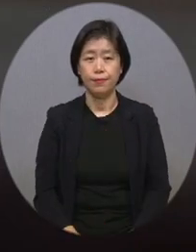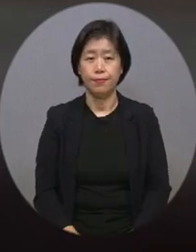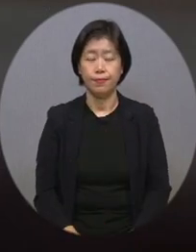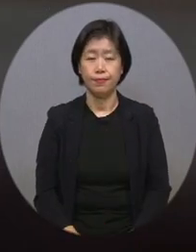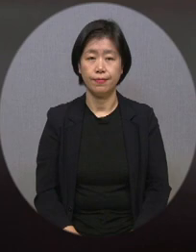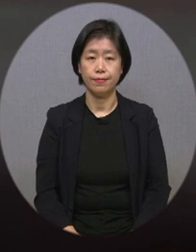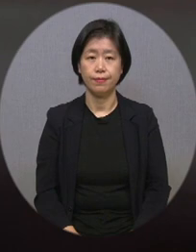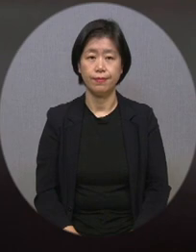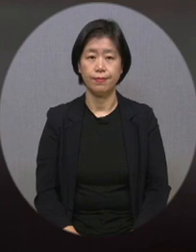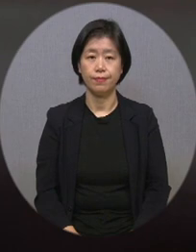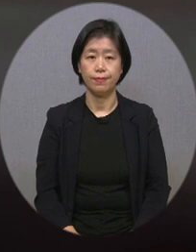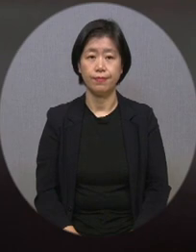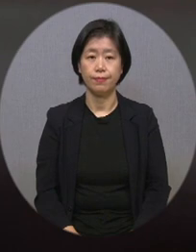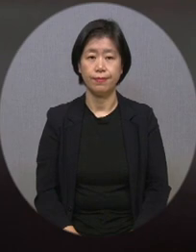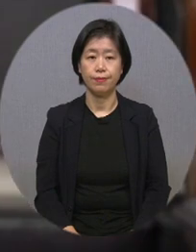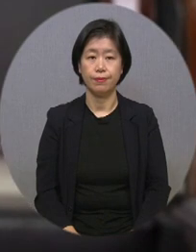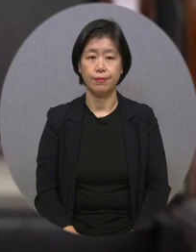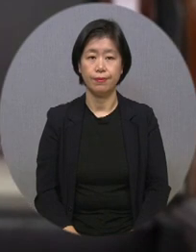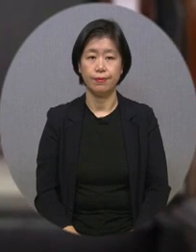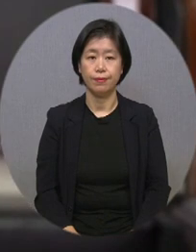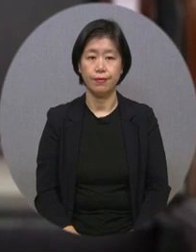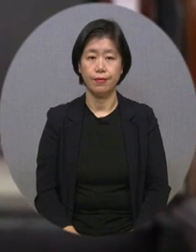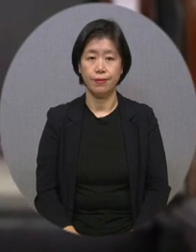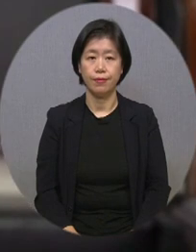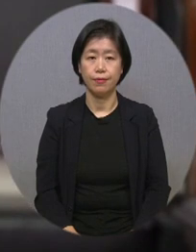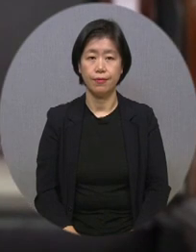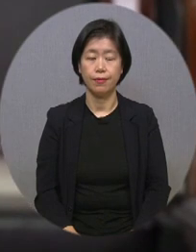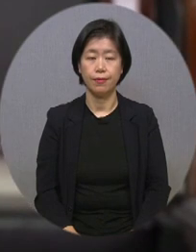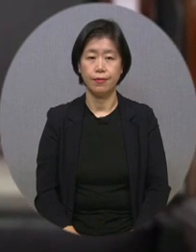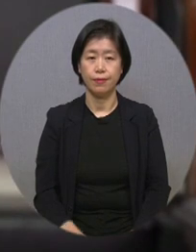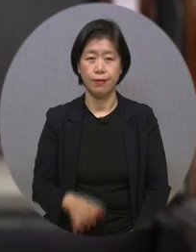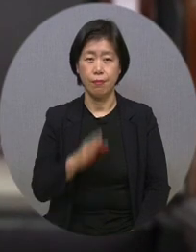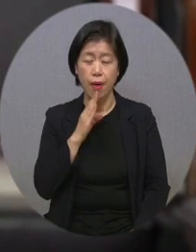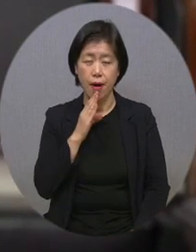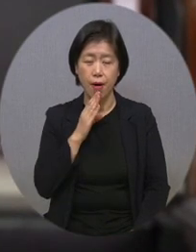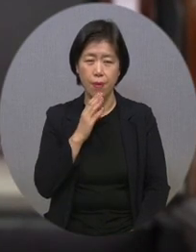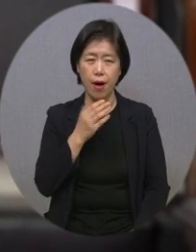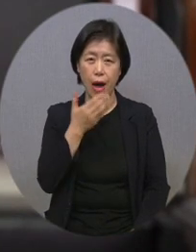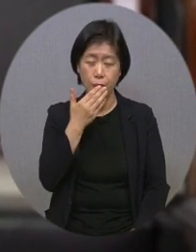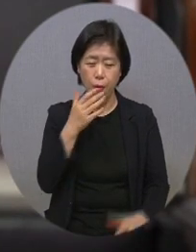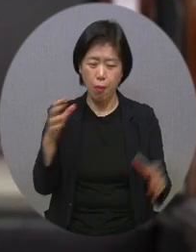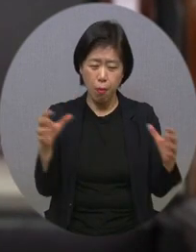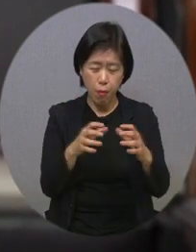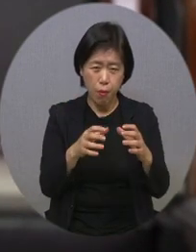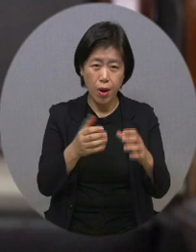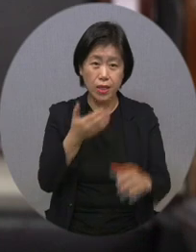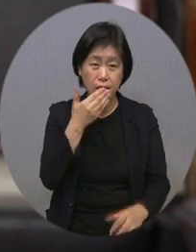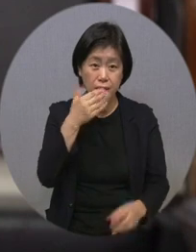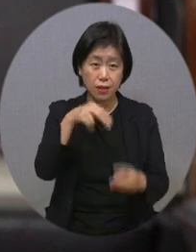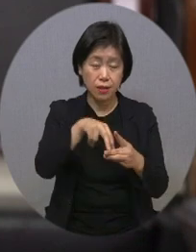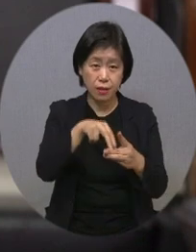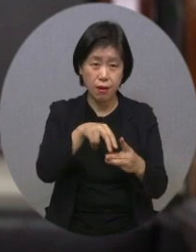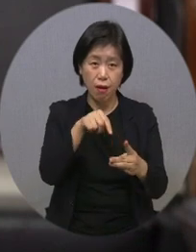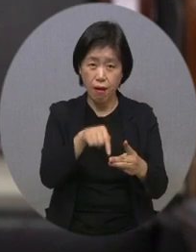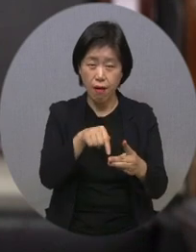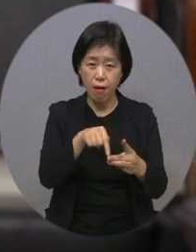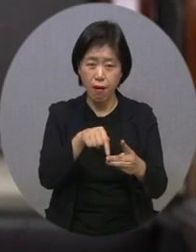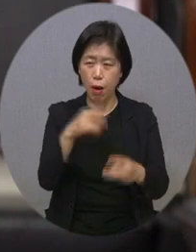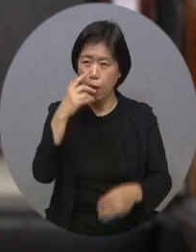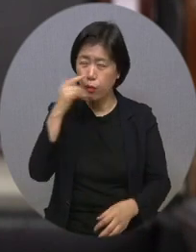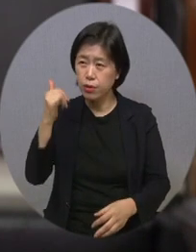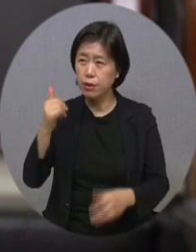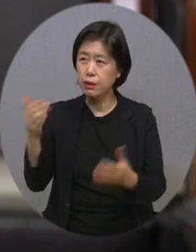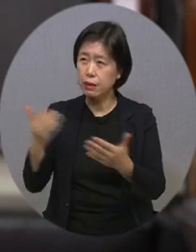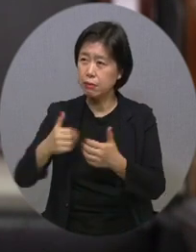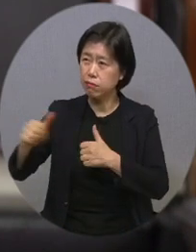보면은 기본적으로 어디 경제적으로 넉넉하지 못하고 하다 보니까 아이들이 방과 후에